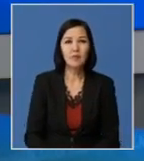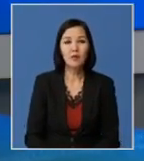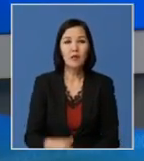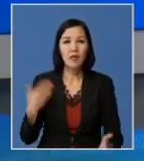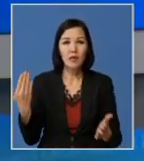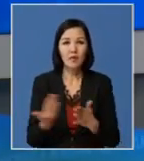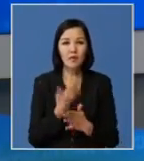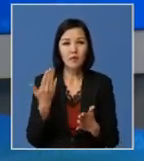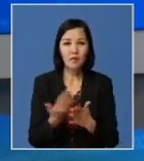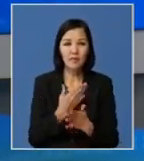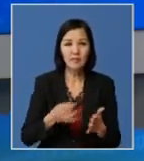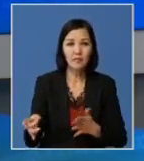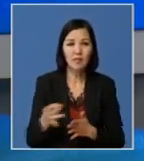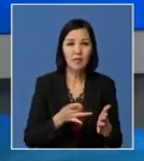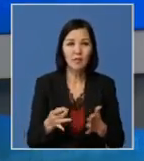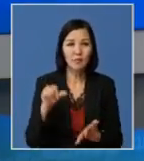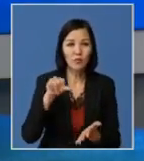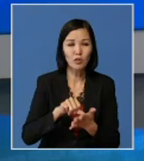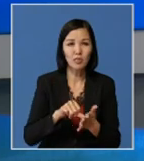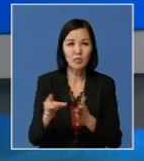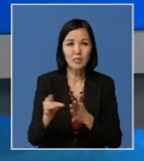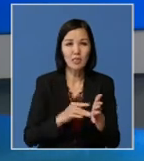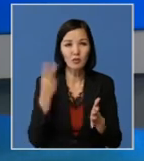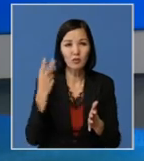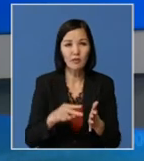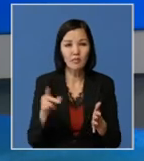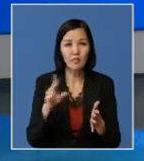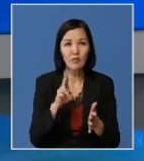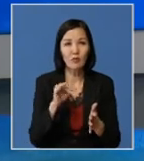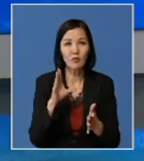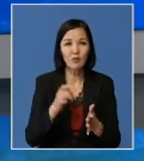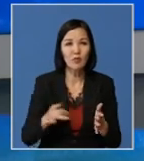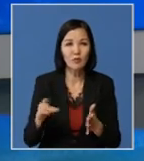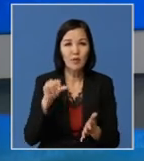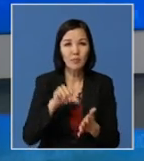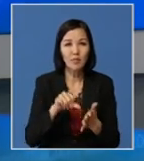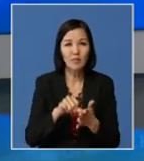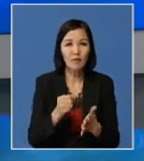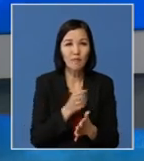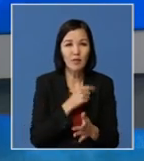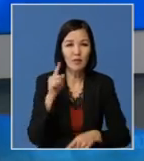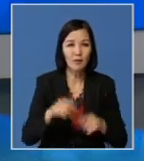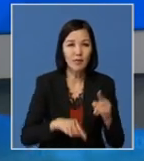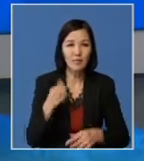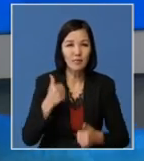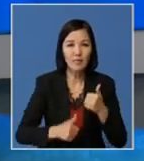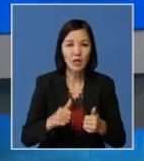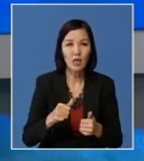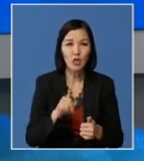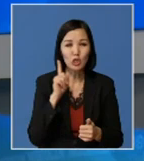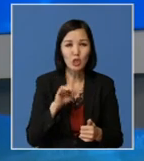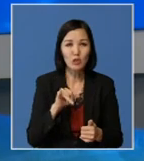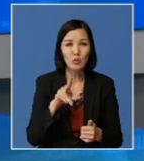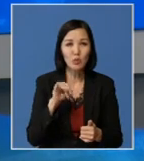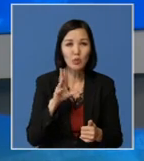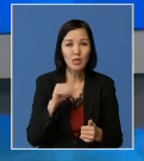И вновь к новостям региона. Учащиеся сразу 20 школ Коксуского района приняли участие в военно-патриотических стартах «Жасулан».